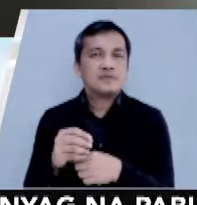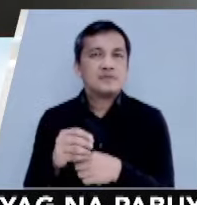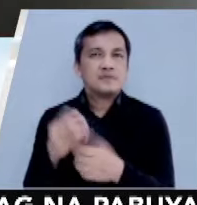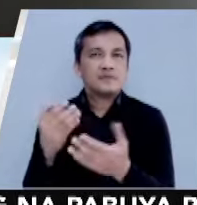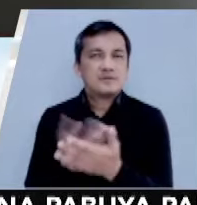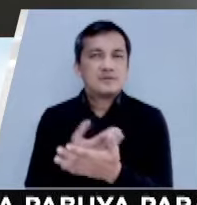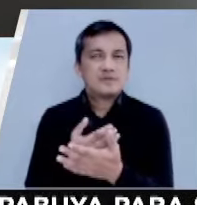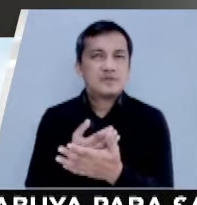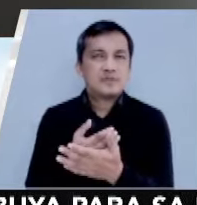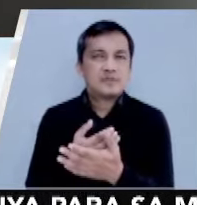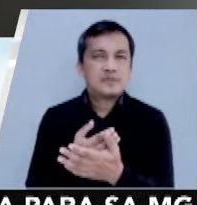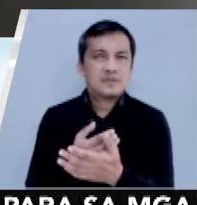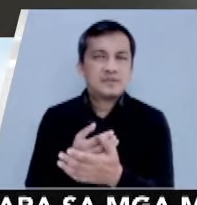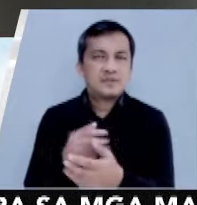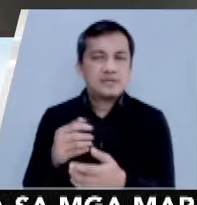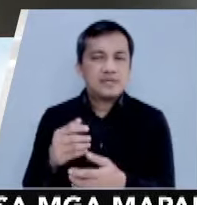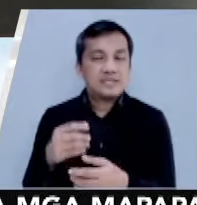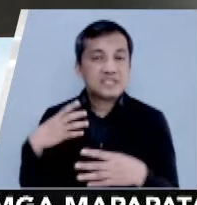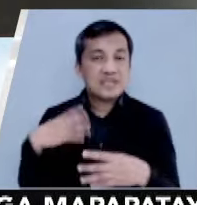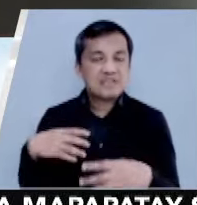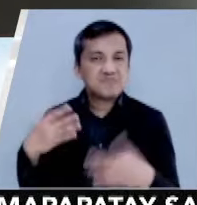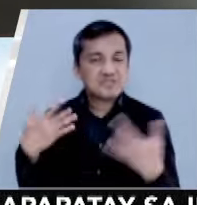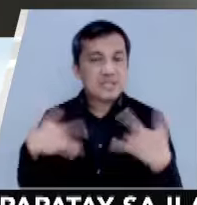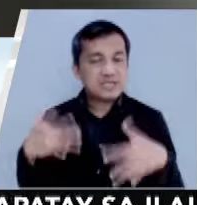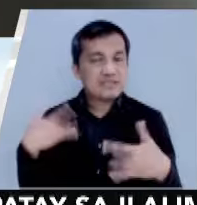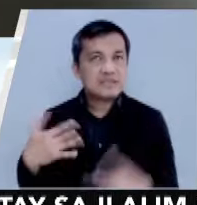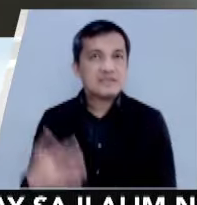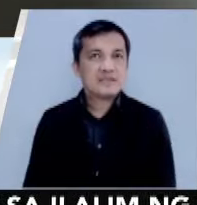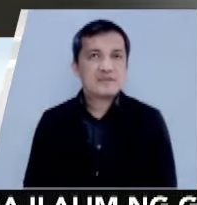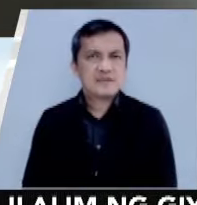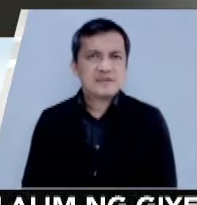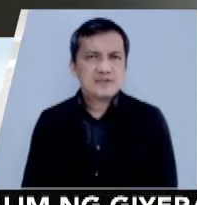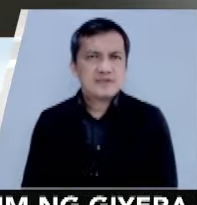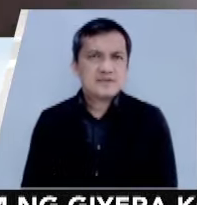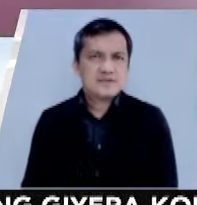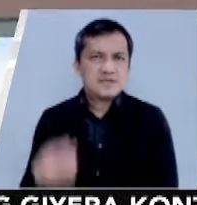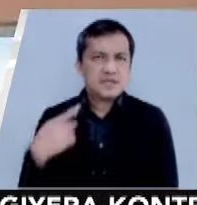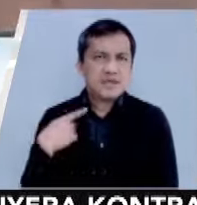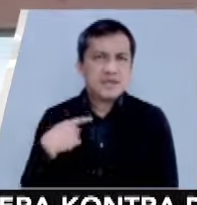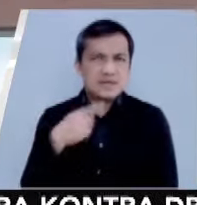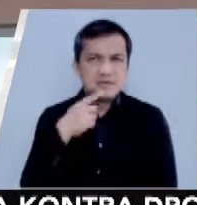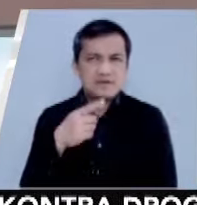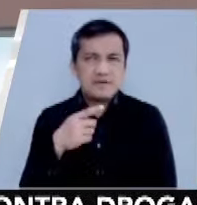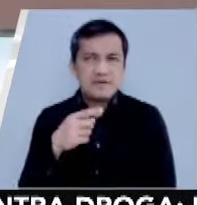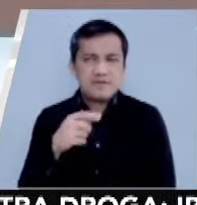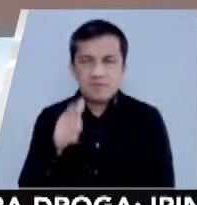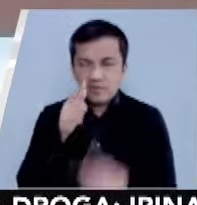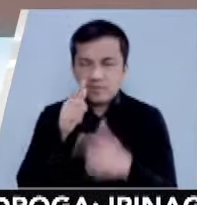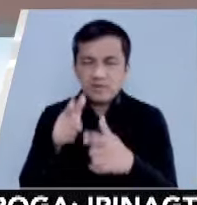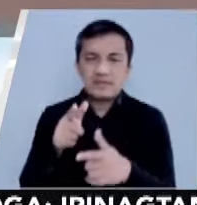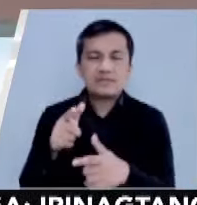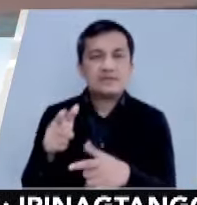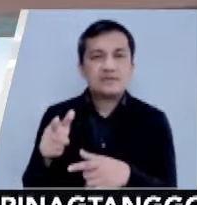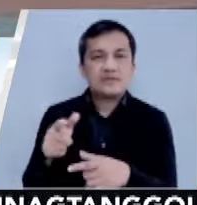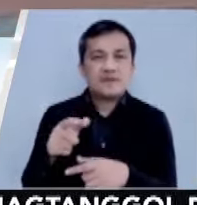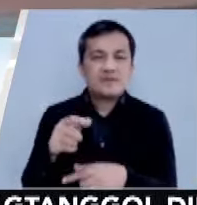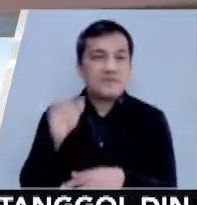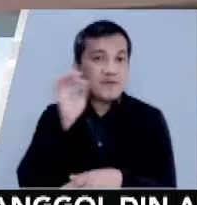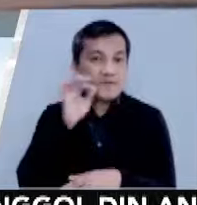Harry Styles. Kasi si Harry Styles, diba, nagpe-feminine silhouette siya. Tandaan daw na ang fashion